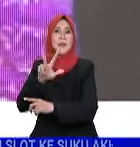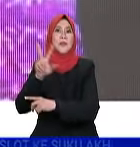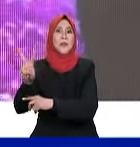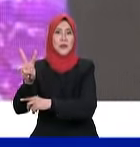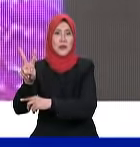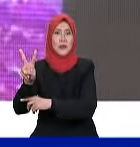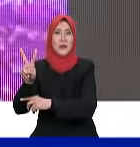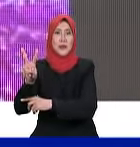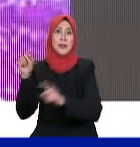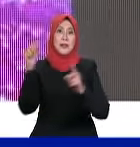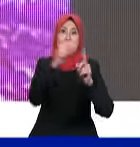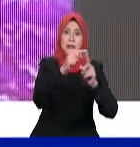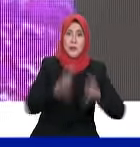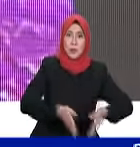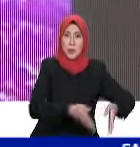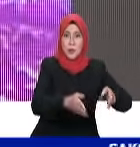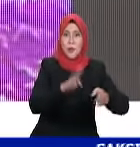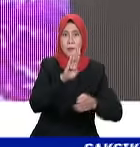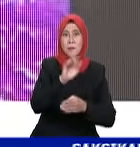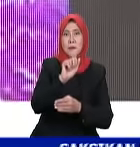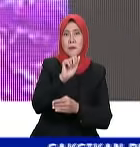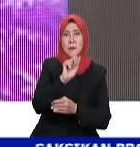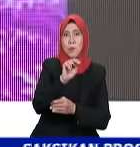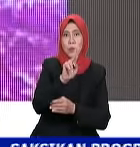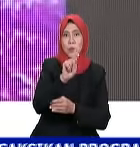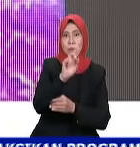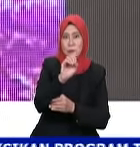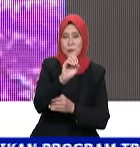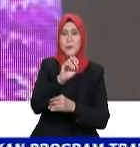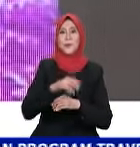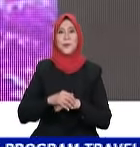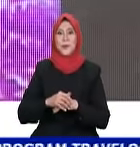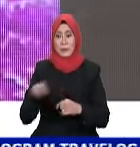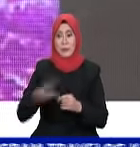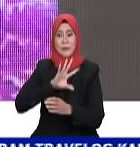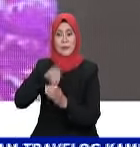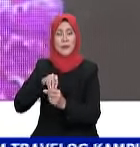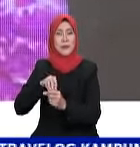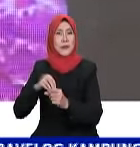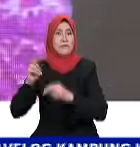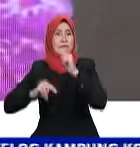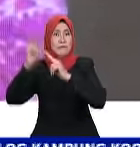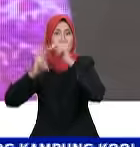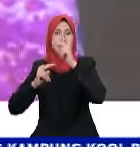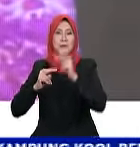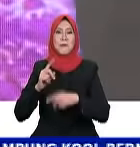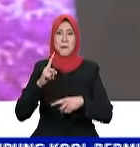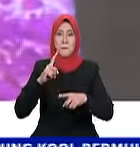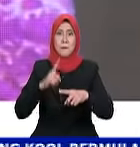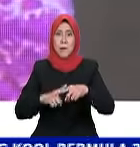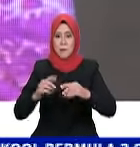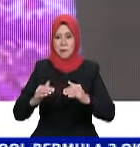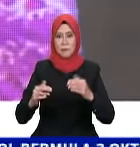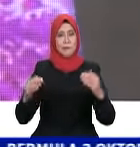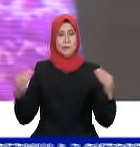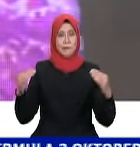32 ke sungai Bauto, dan ini turut melibatkan pembinaan satu persimpangan